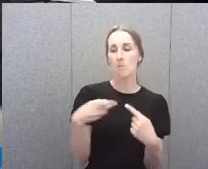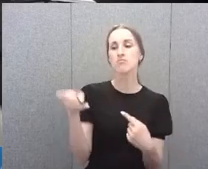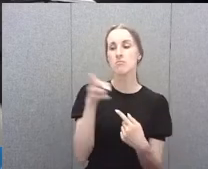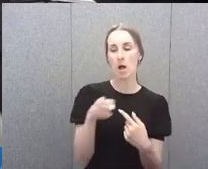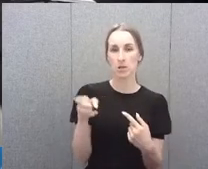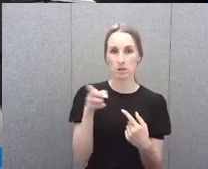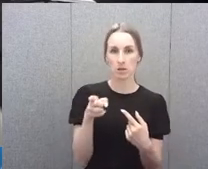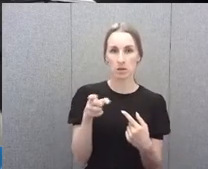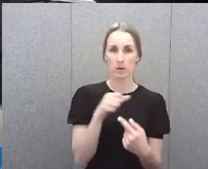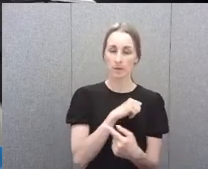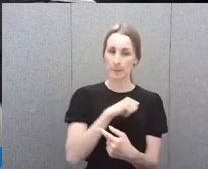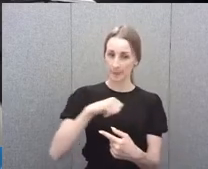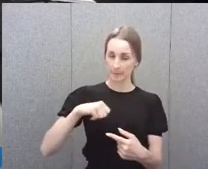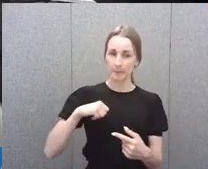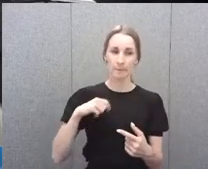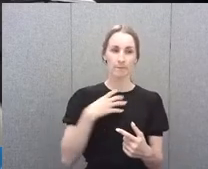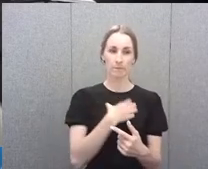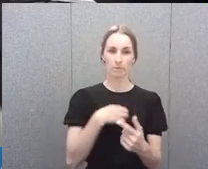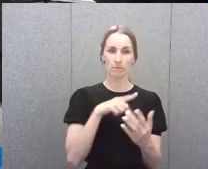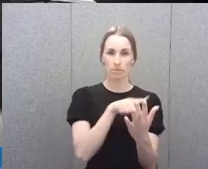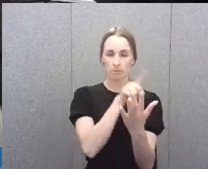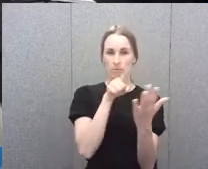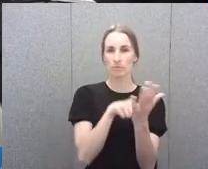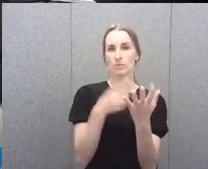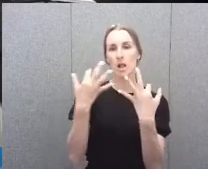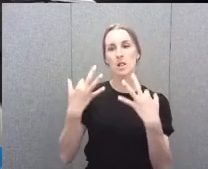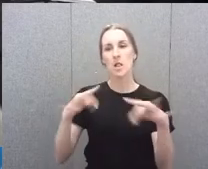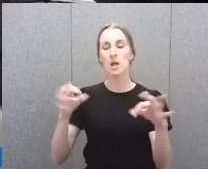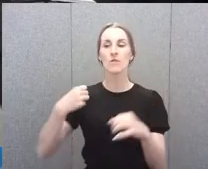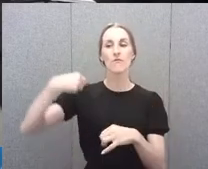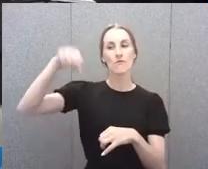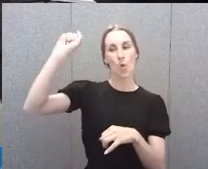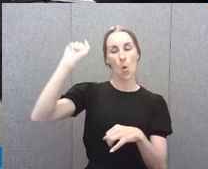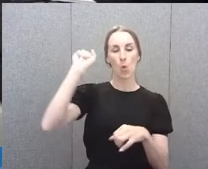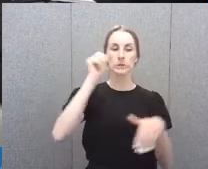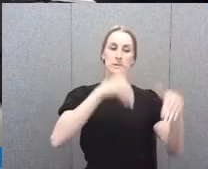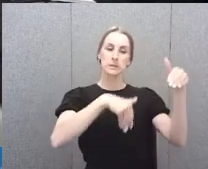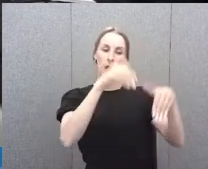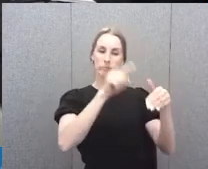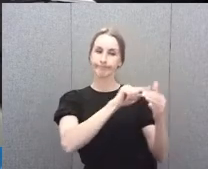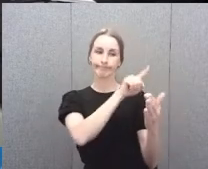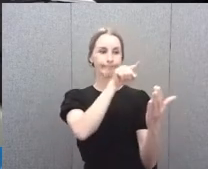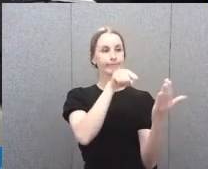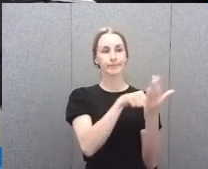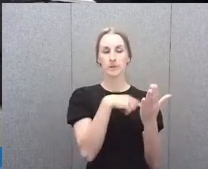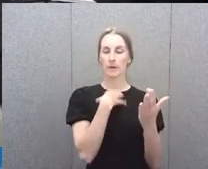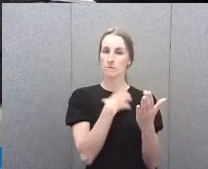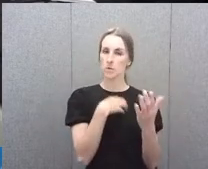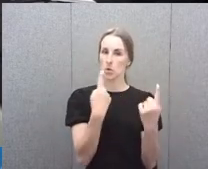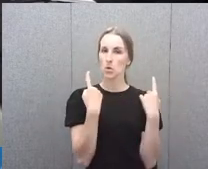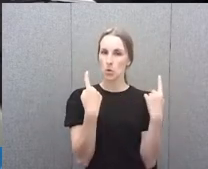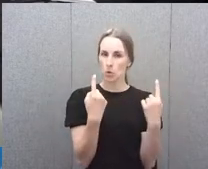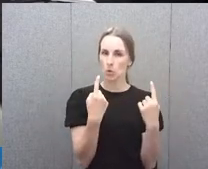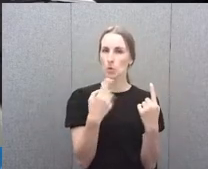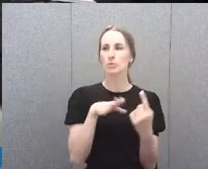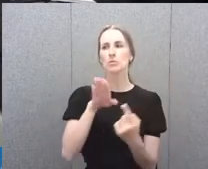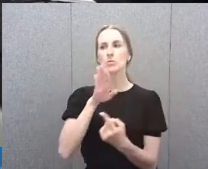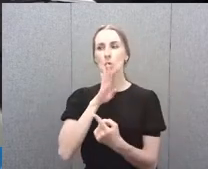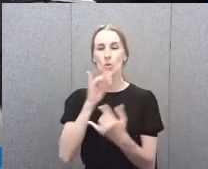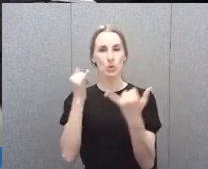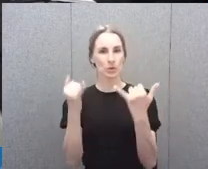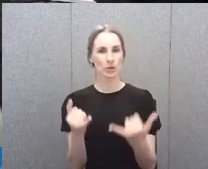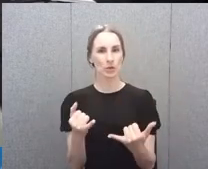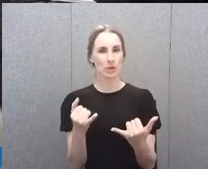что, говоря про Беларусь, сейчас самый главный вопрос заключается в свободных выборах. Потому